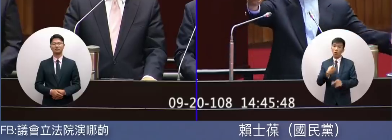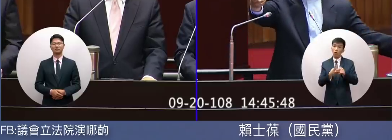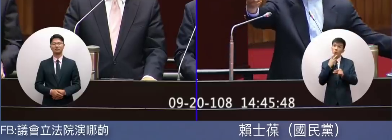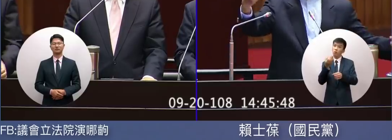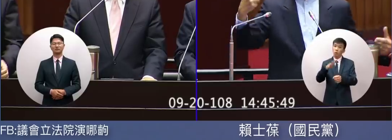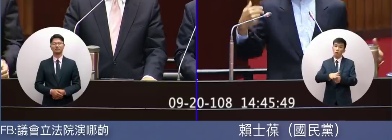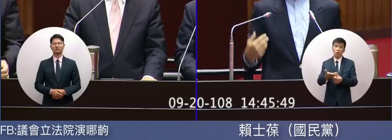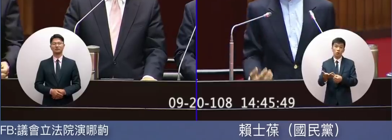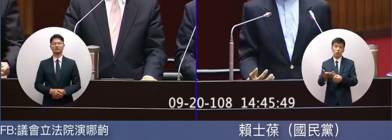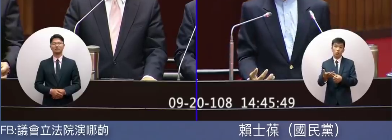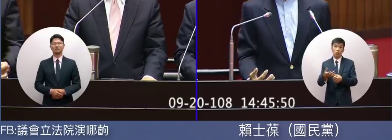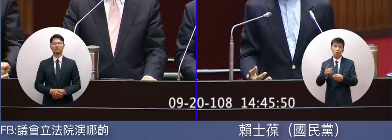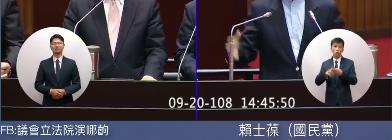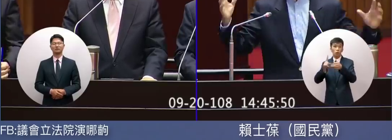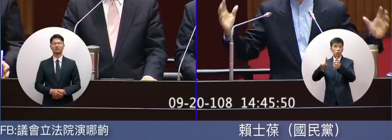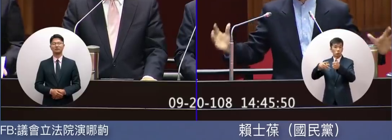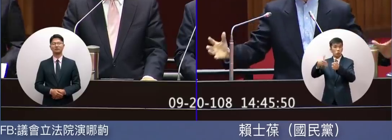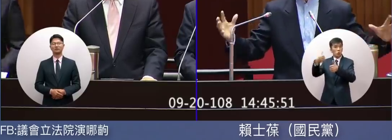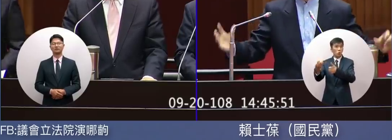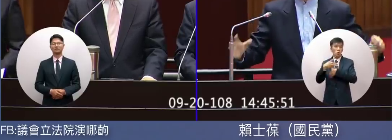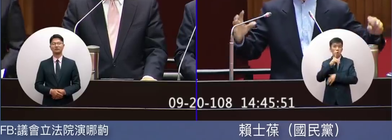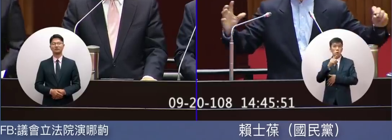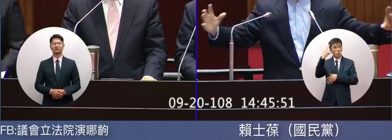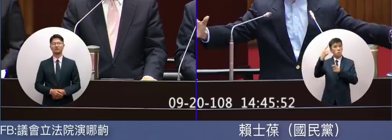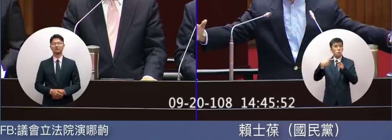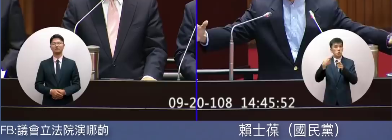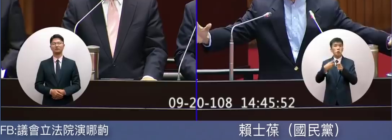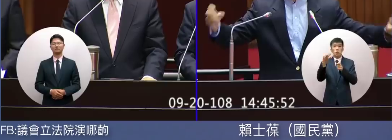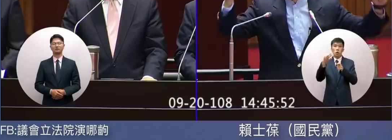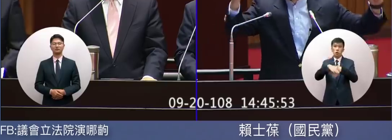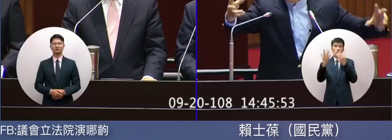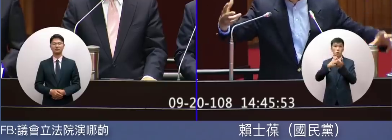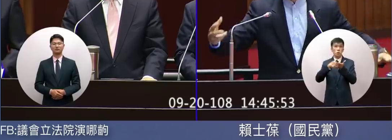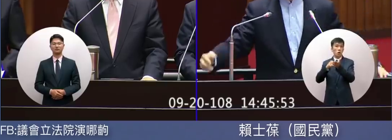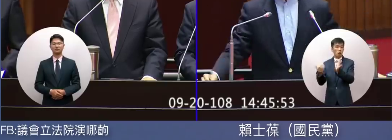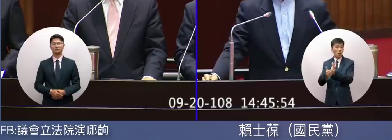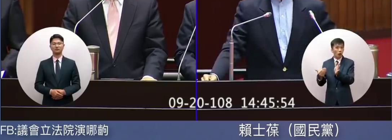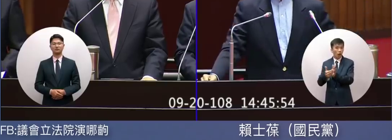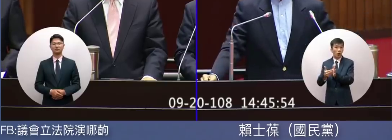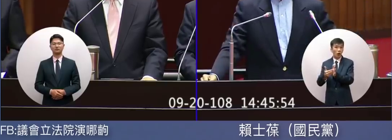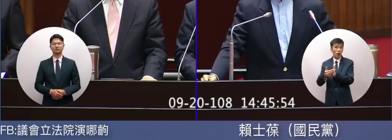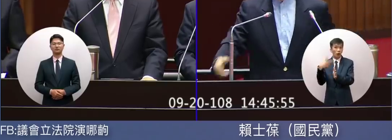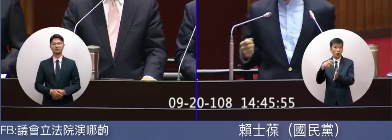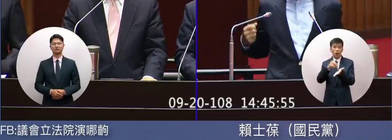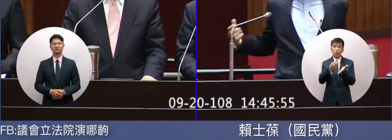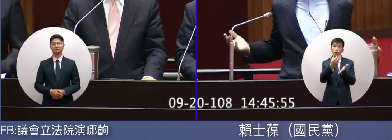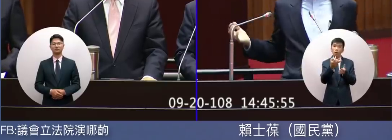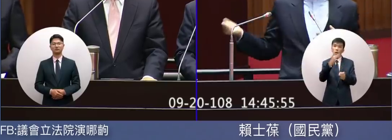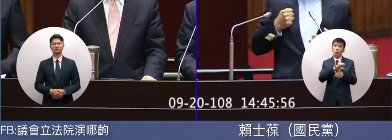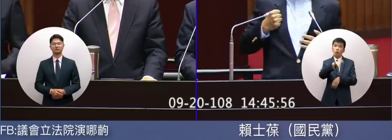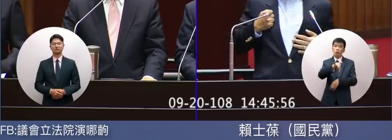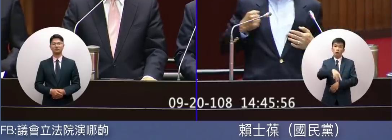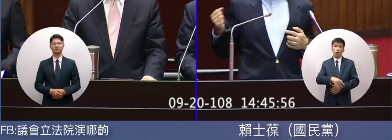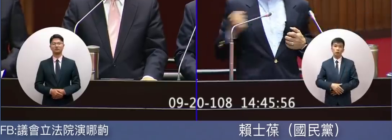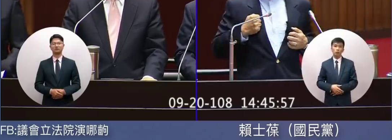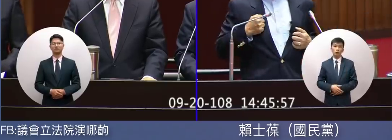定主机厂在那个讲吗？迄个每年的钱拢变落啊！请问你钱从地方来？你讲我全部